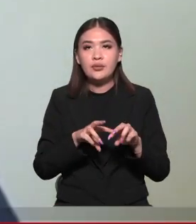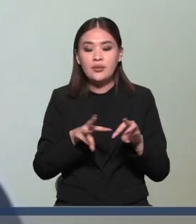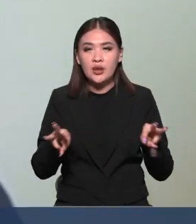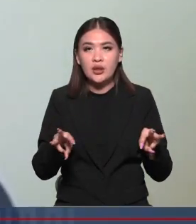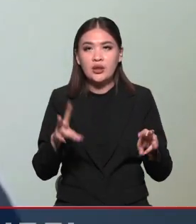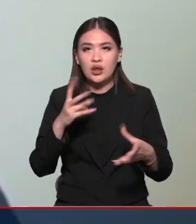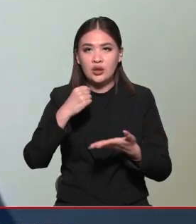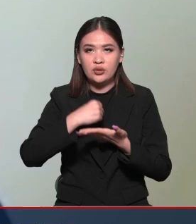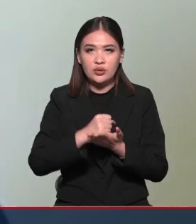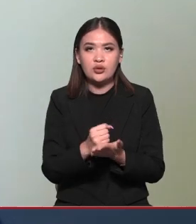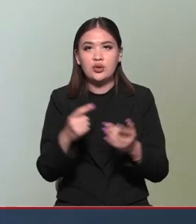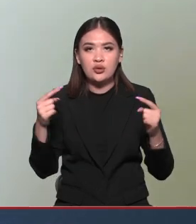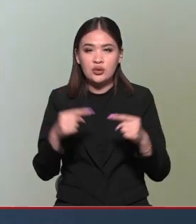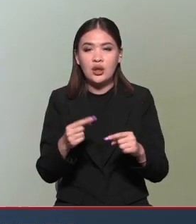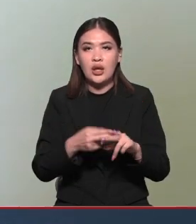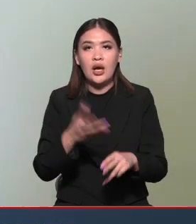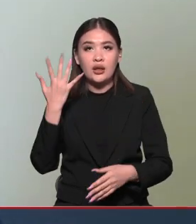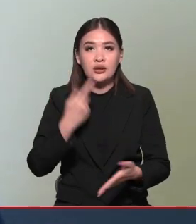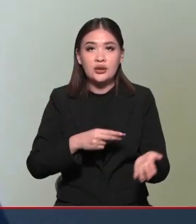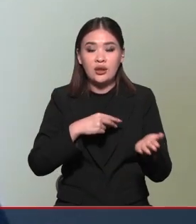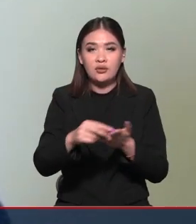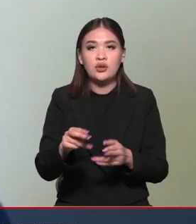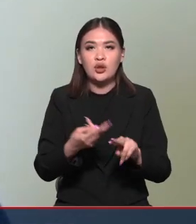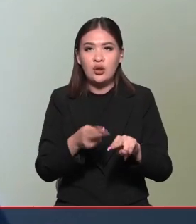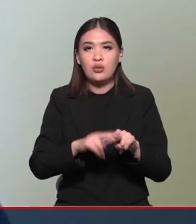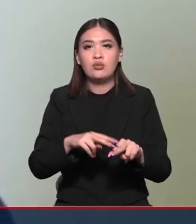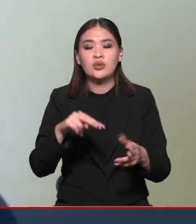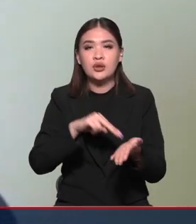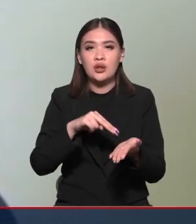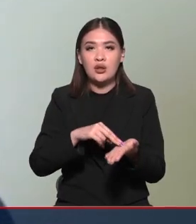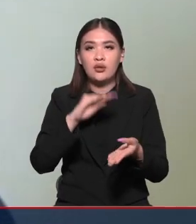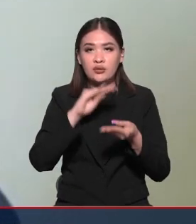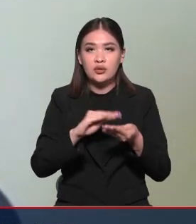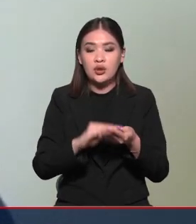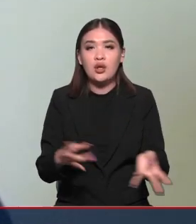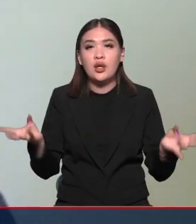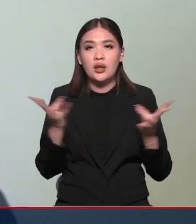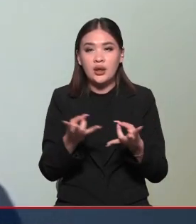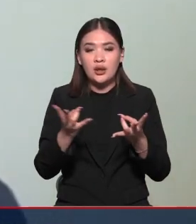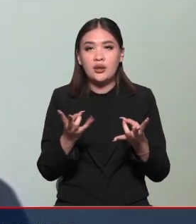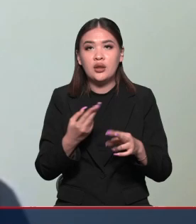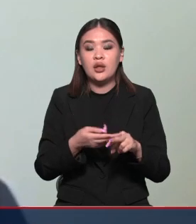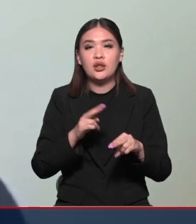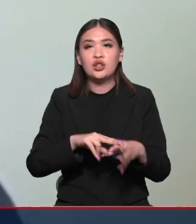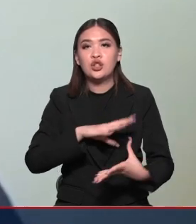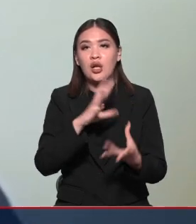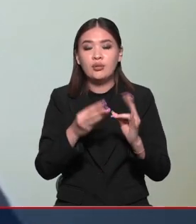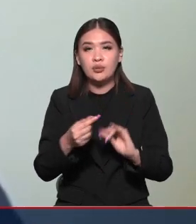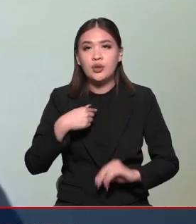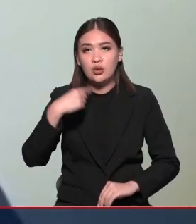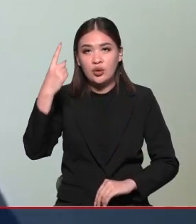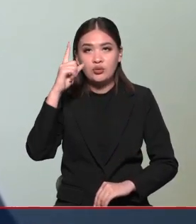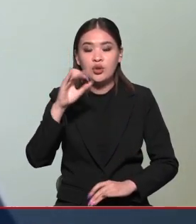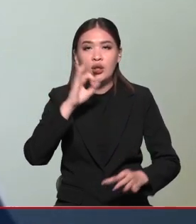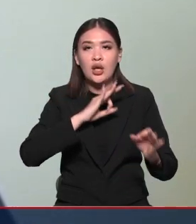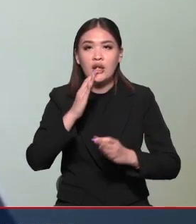шекті бағаны қояды. Яғни сатып алатын кезде де сол баға болу керек. Бұл жерде СК фармация араласа алмайды. Жалпы менің ойымша дәрі-дәрмек